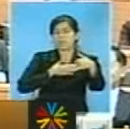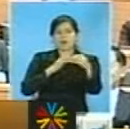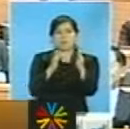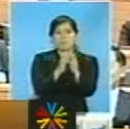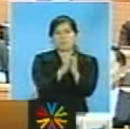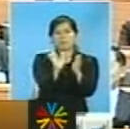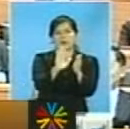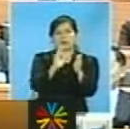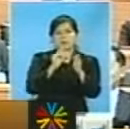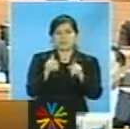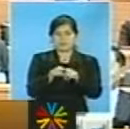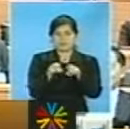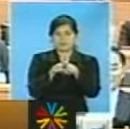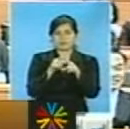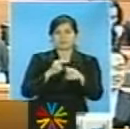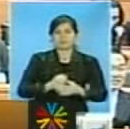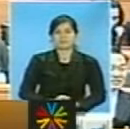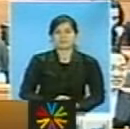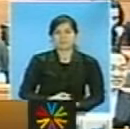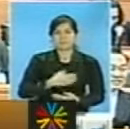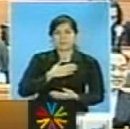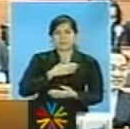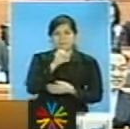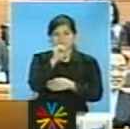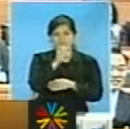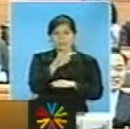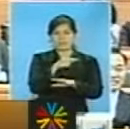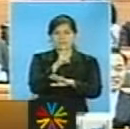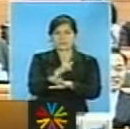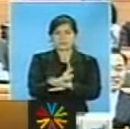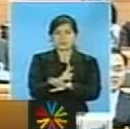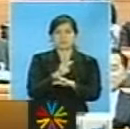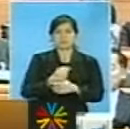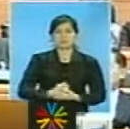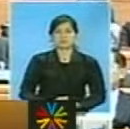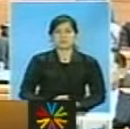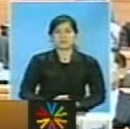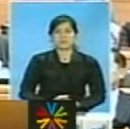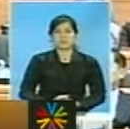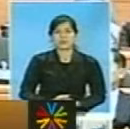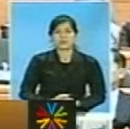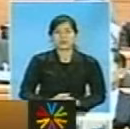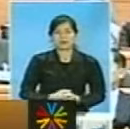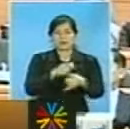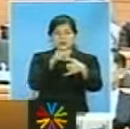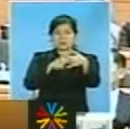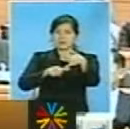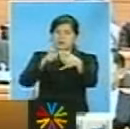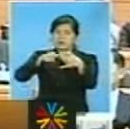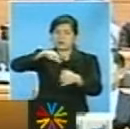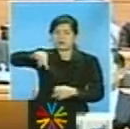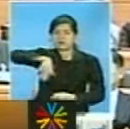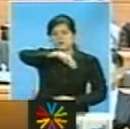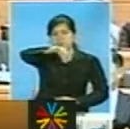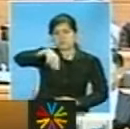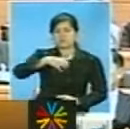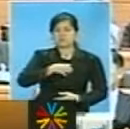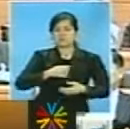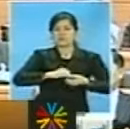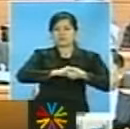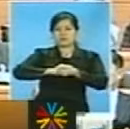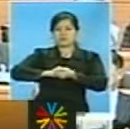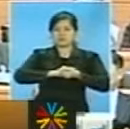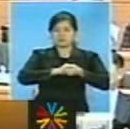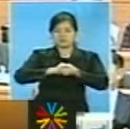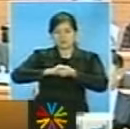ปรองดองเช่นเดียวกันผมเรียนกับท่านประธานนะครับว่าทุกคนต้องการเห็นความสามัคคคีเกิด